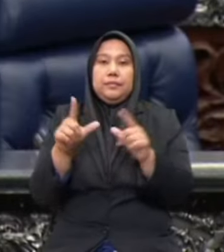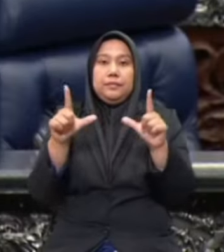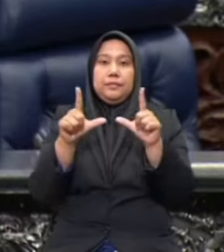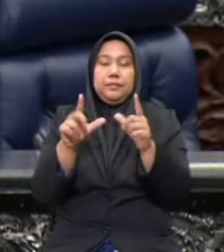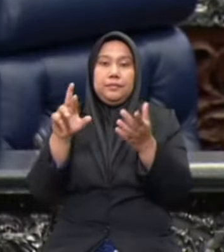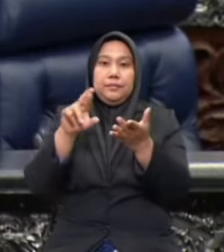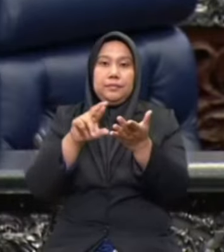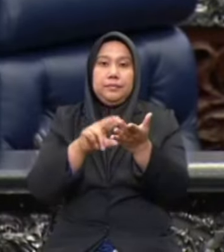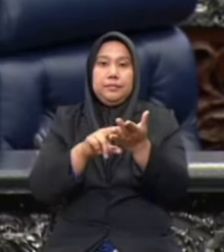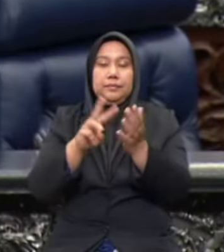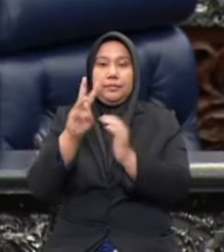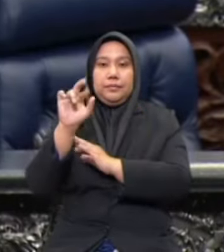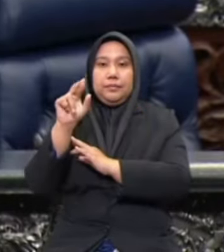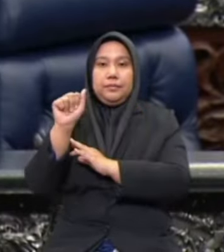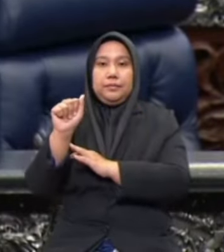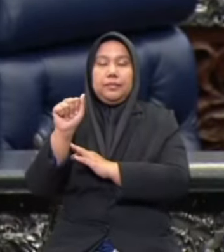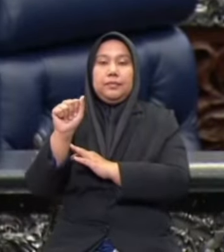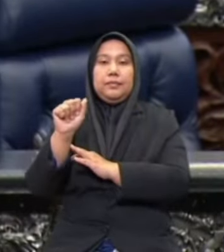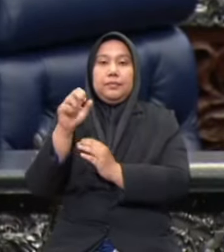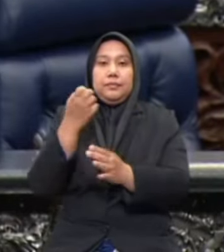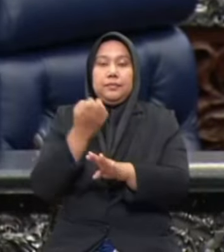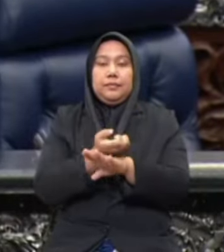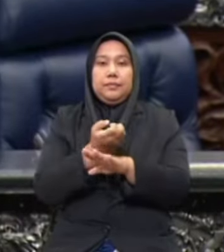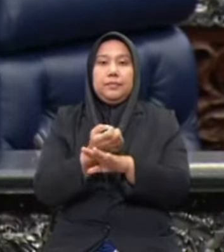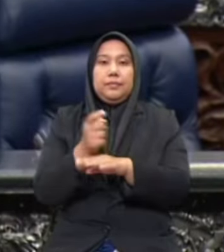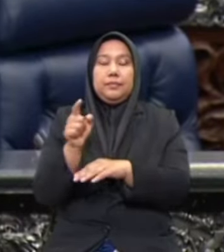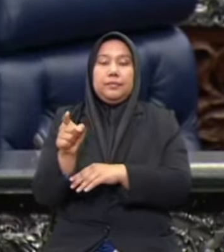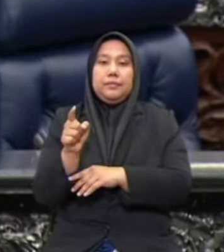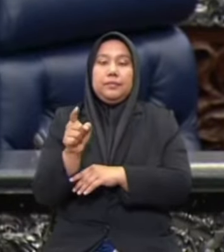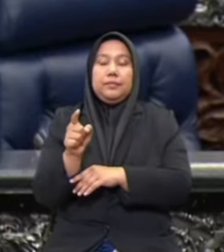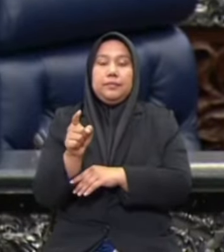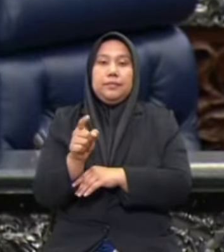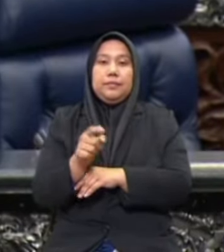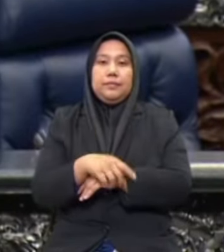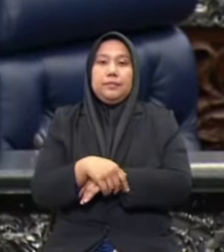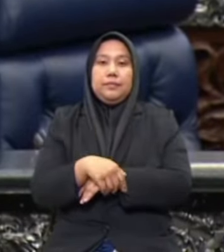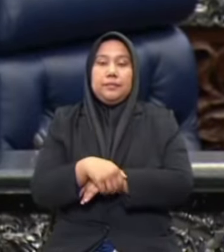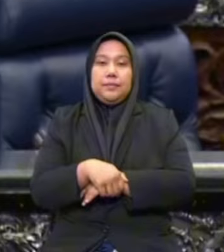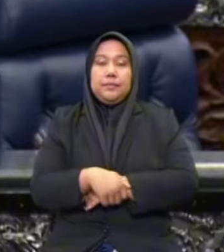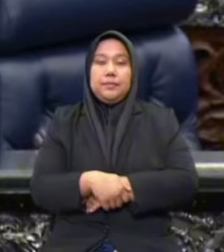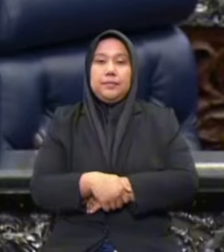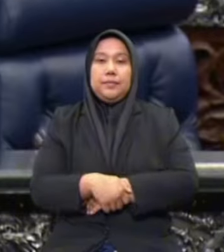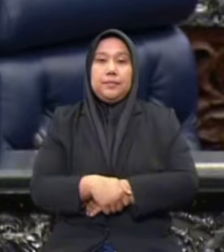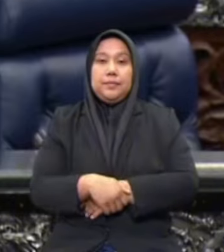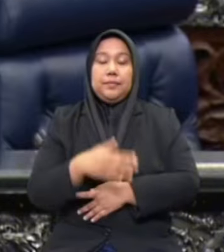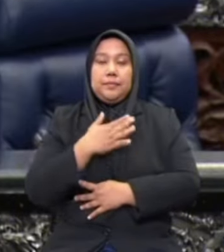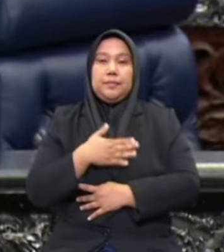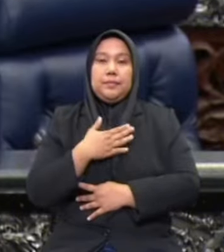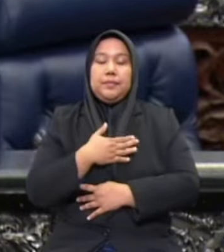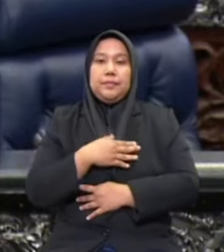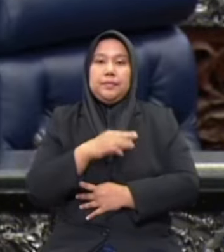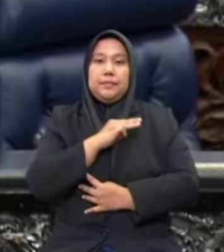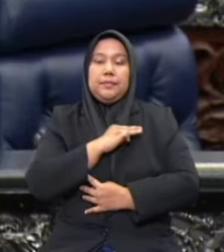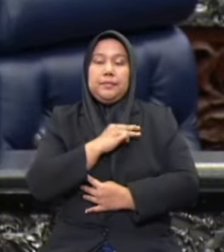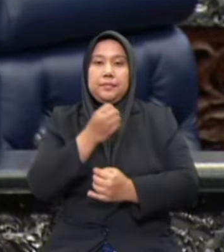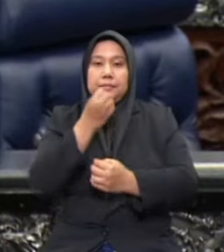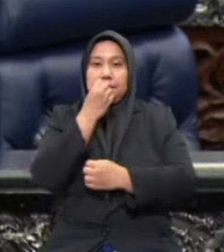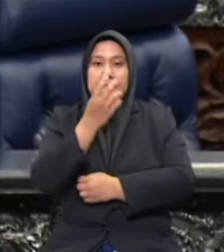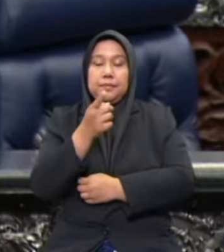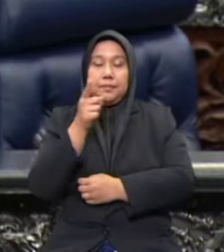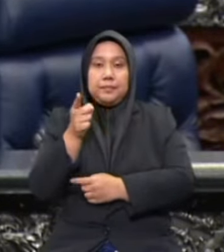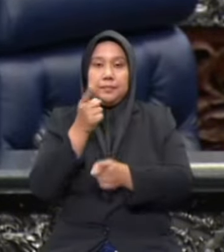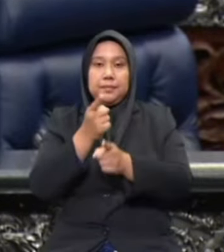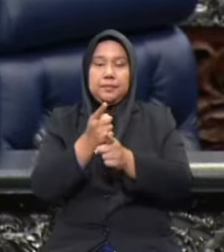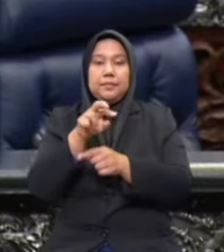dan wiras unggul Ini bertindak seolah-olah mereka ini sebagai Master Ejen mohon yang berhormat menteri Nyatakan sama ada ianya benar ataupun